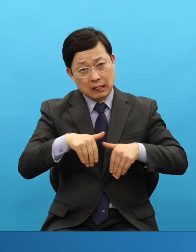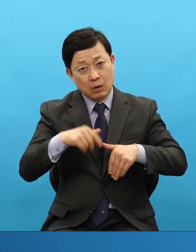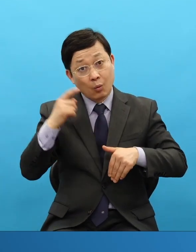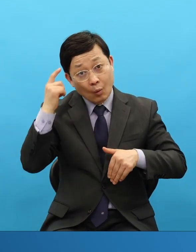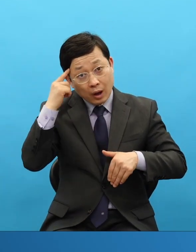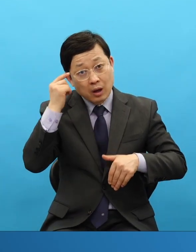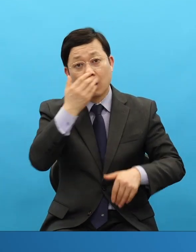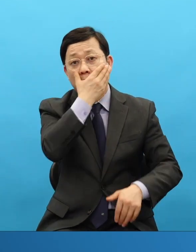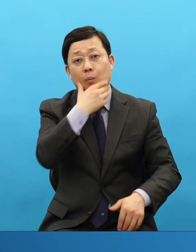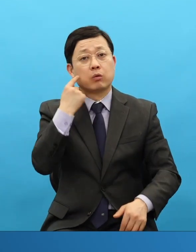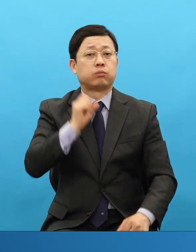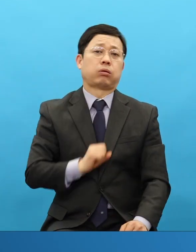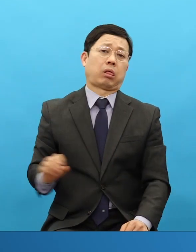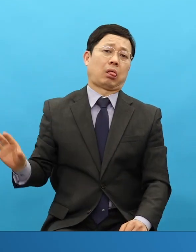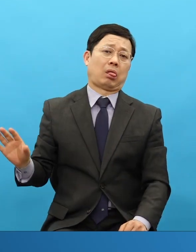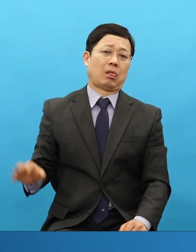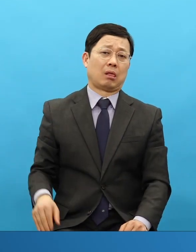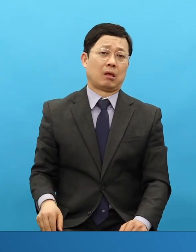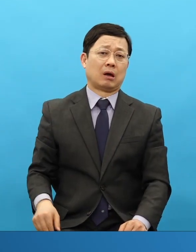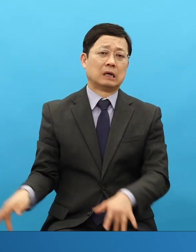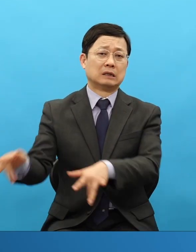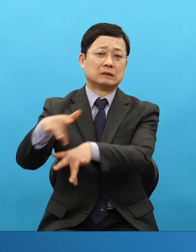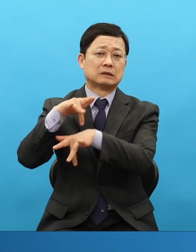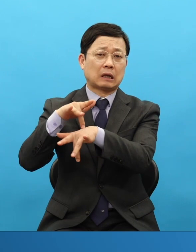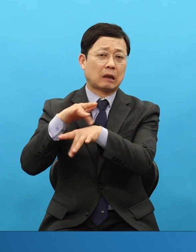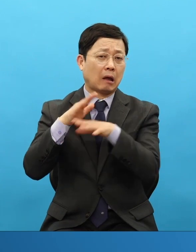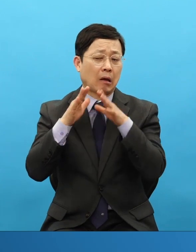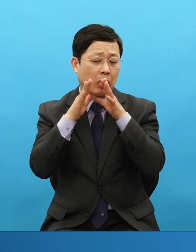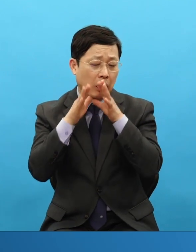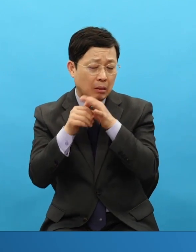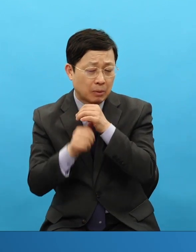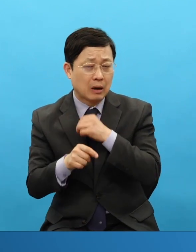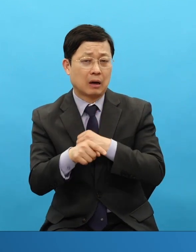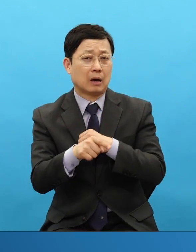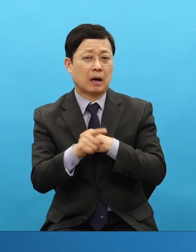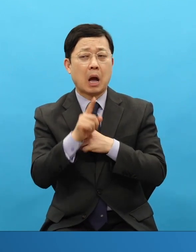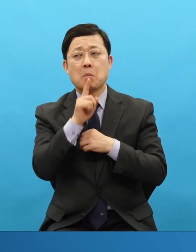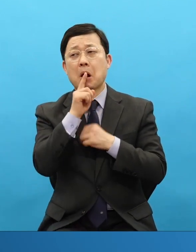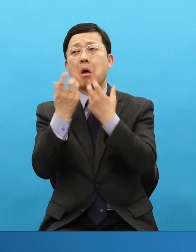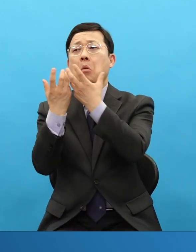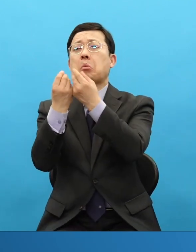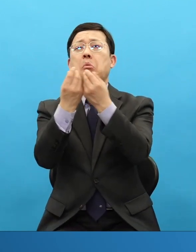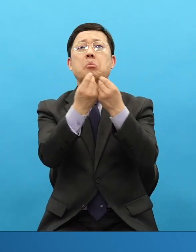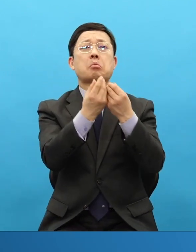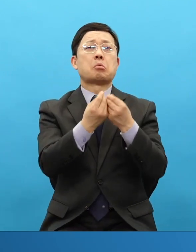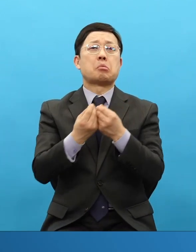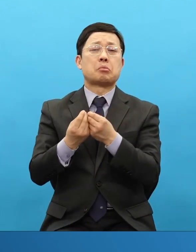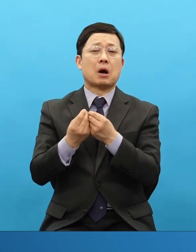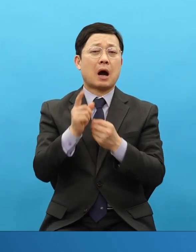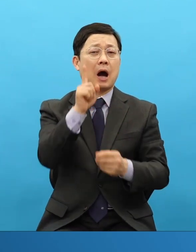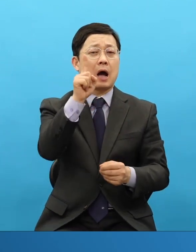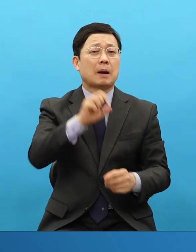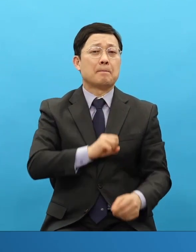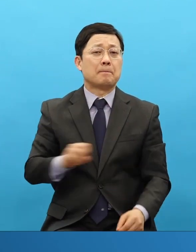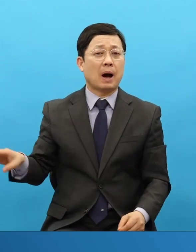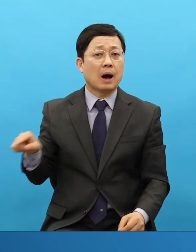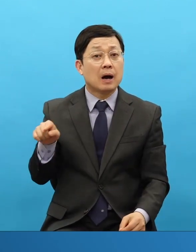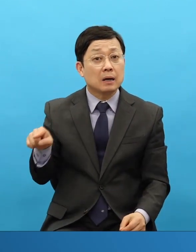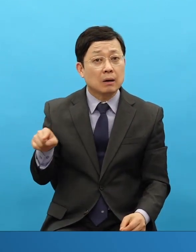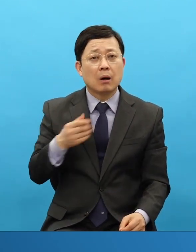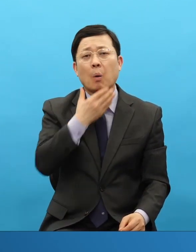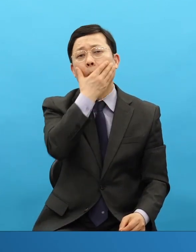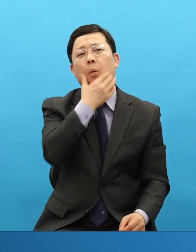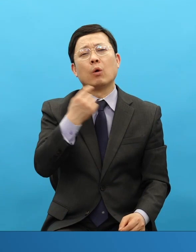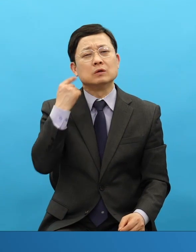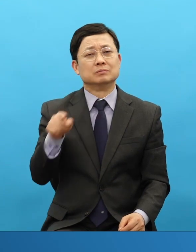Strange. 사단의 장난입니다. It is all the deception of Satan. 모든 핑계 대면서 복음을 놓칩니다. They make all the excuses and lose hold of the